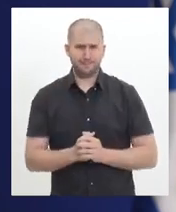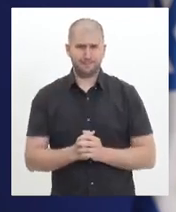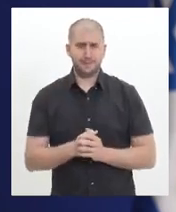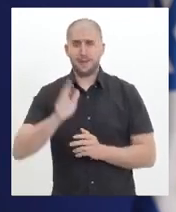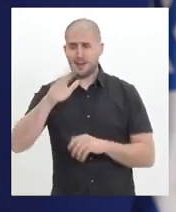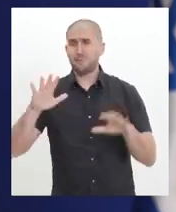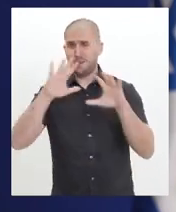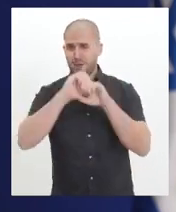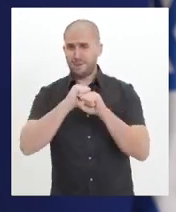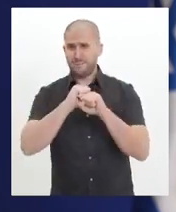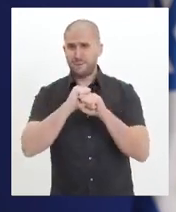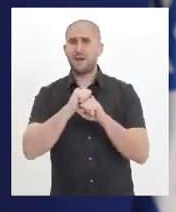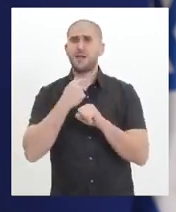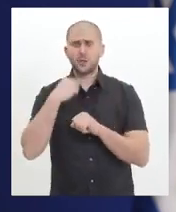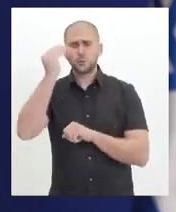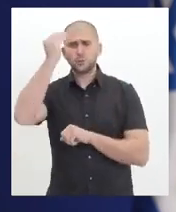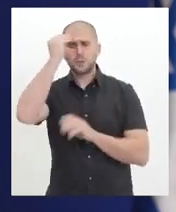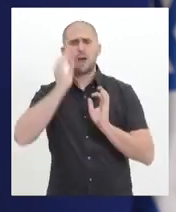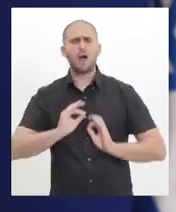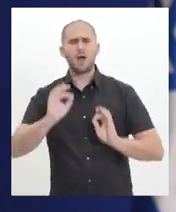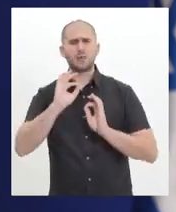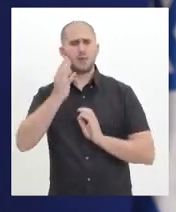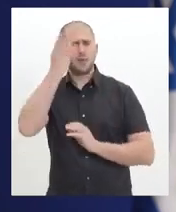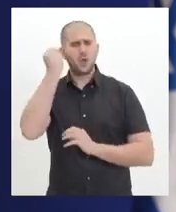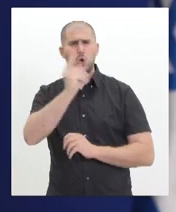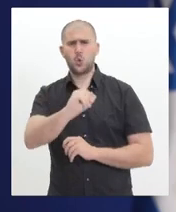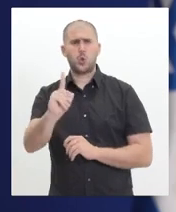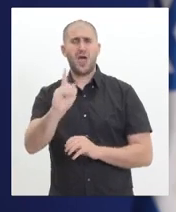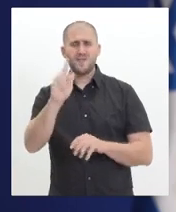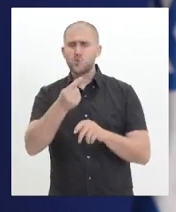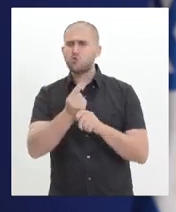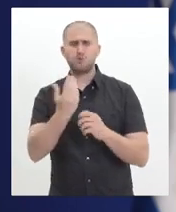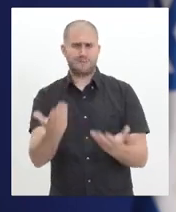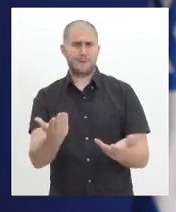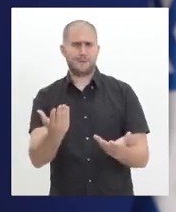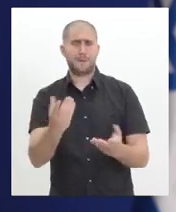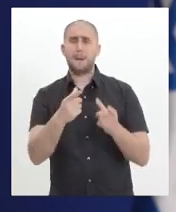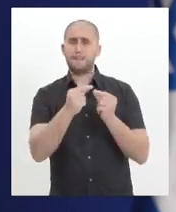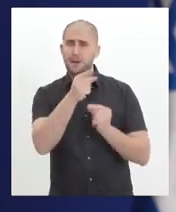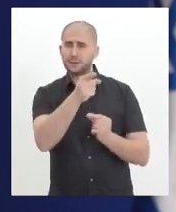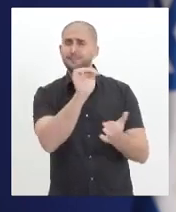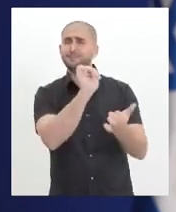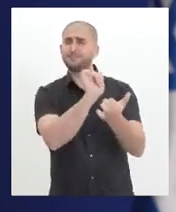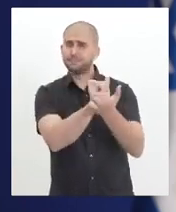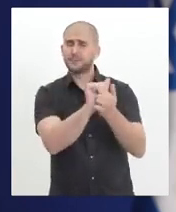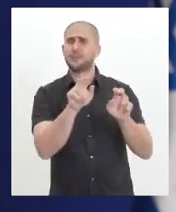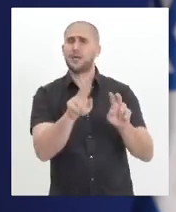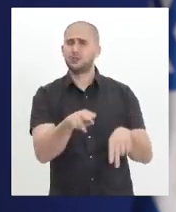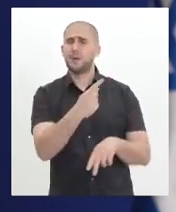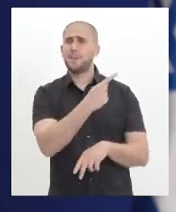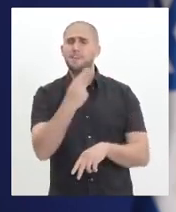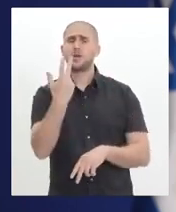גם הערב אנחנו זוכרים ולא שוכחים לרגע שבעזה מוחזקים